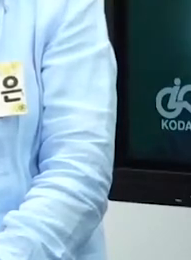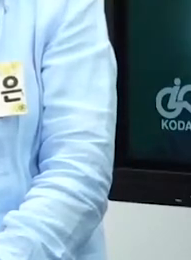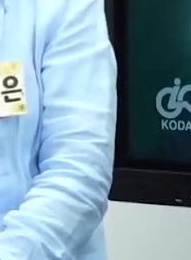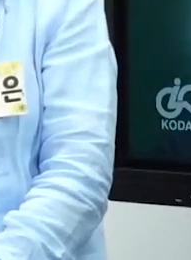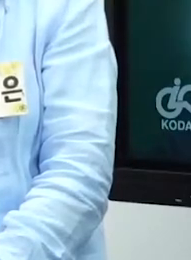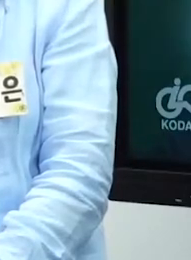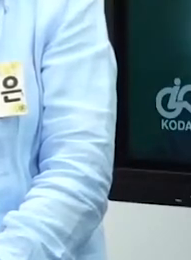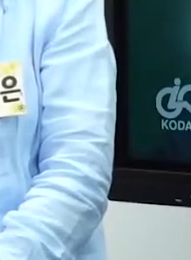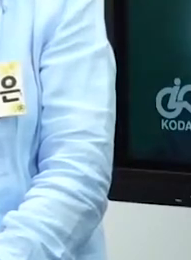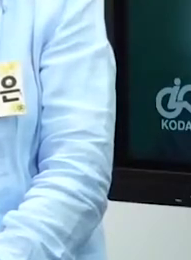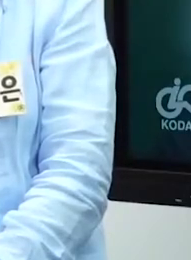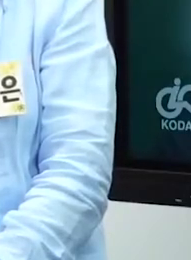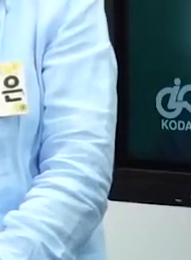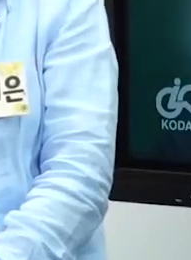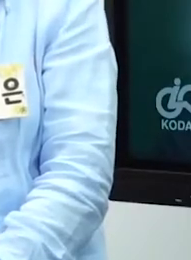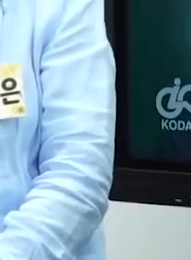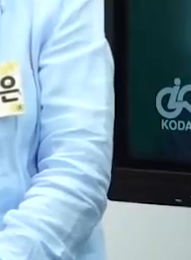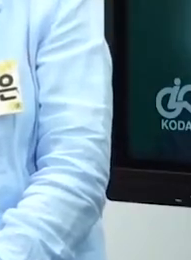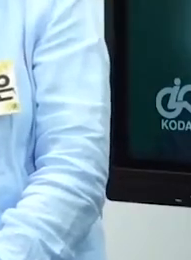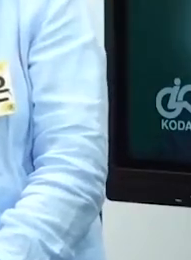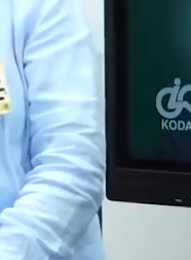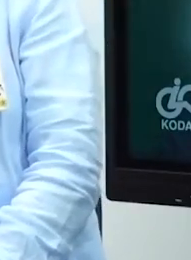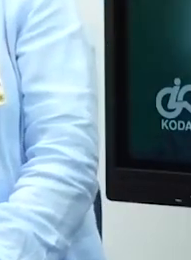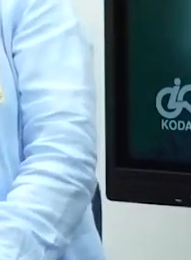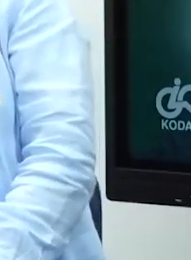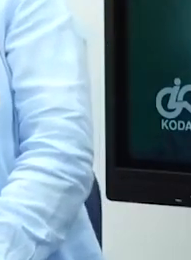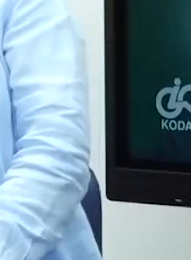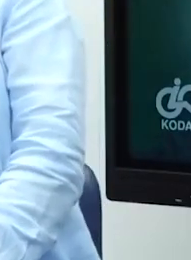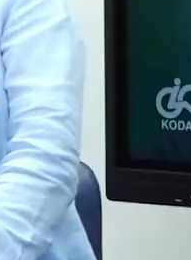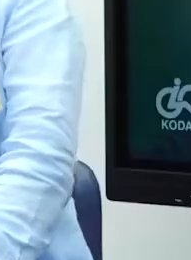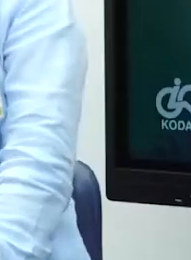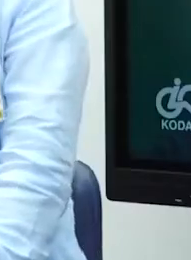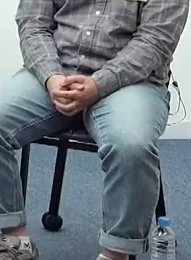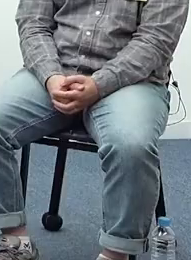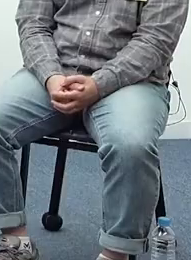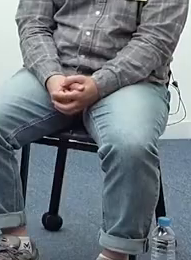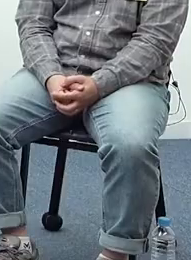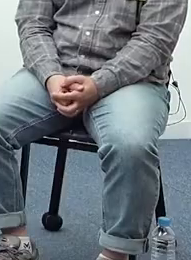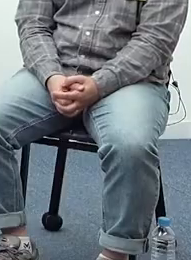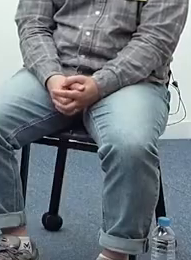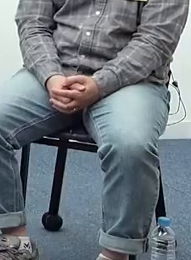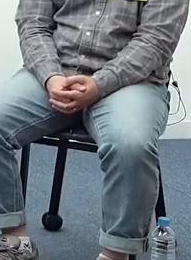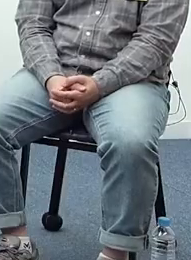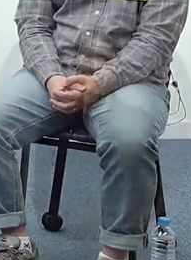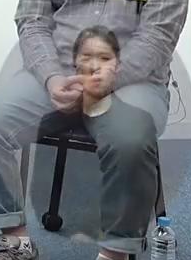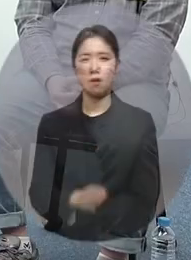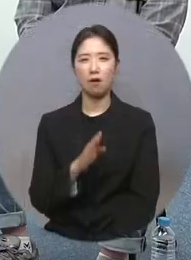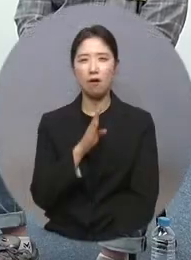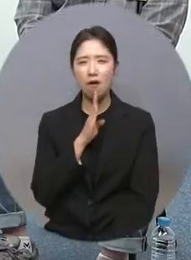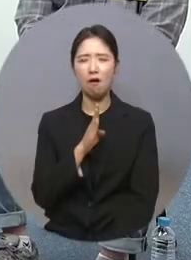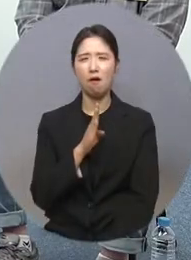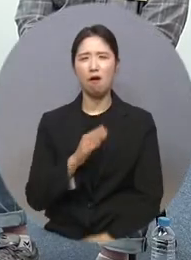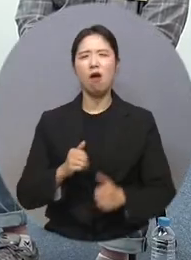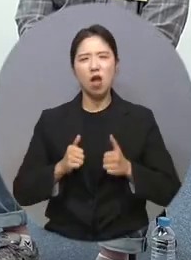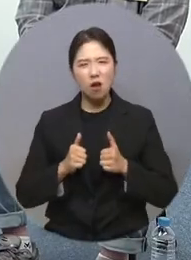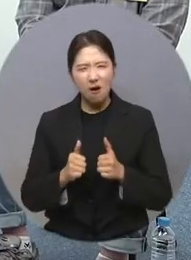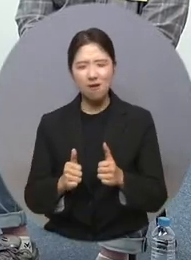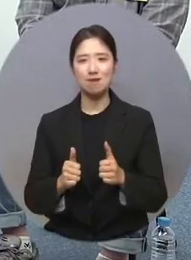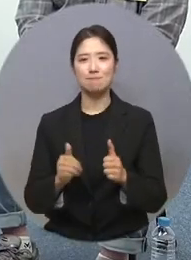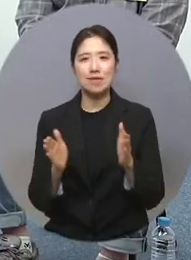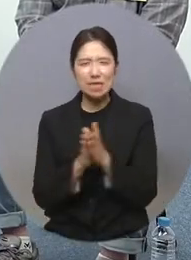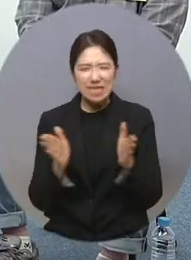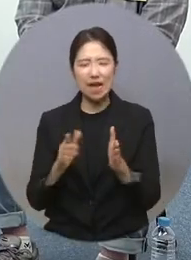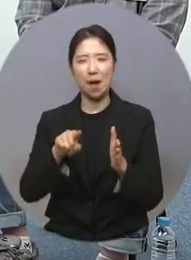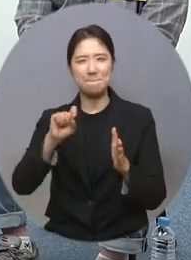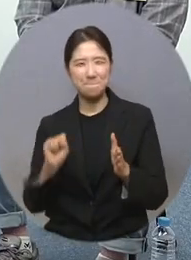이해도 생기게 되었고요. 그래서 네, 지금 전공을 하게 되었습니다. 뭔가 열심히 하게 되는 계기가 다 있죠.